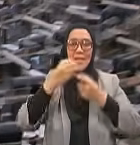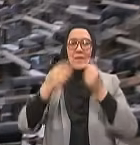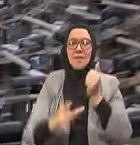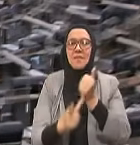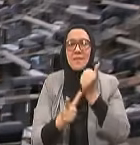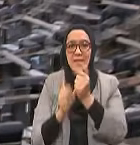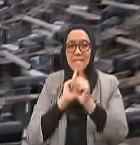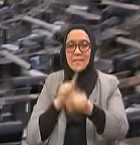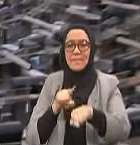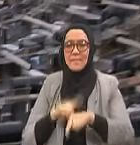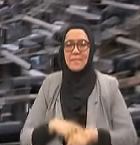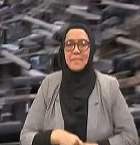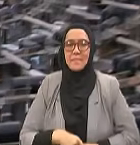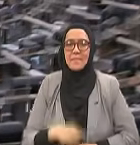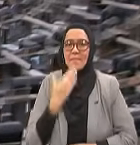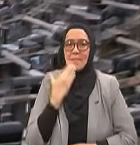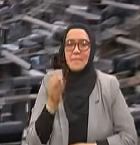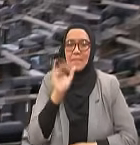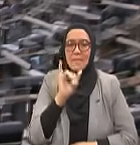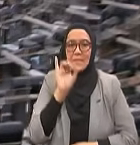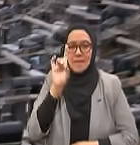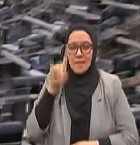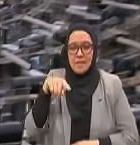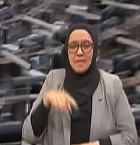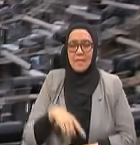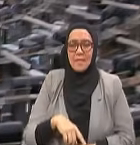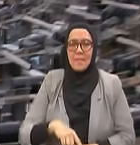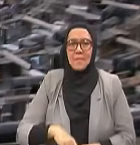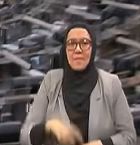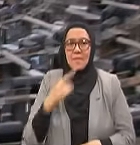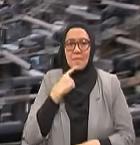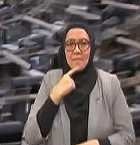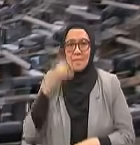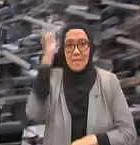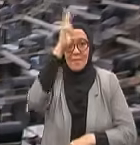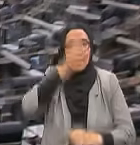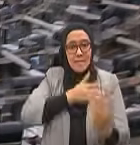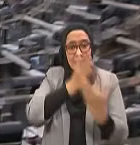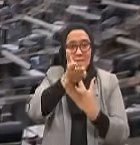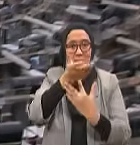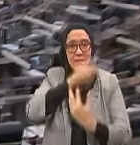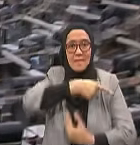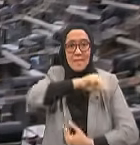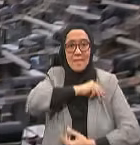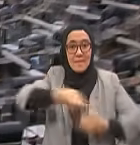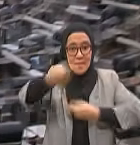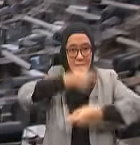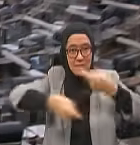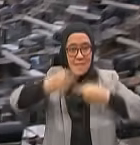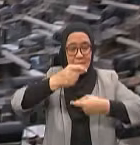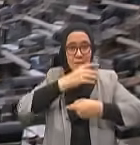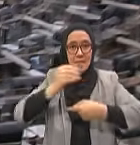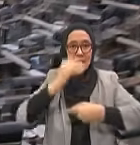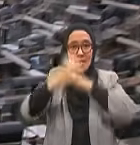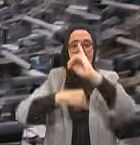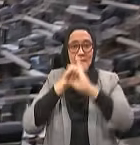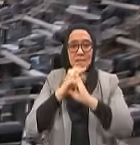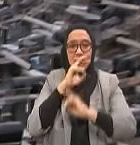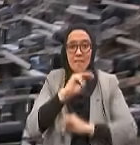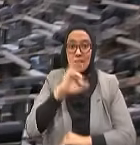Mayor Terima kasih Soalnya dipertua kerajaan melalui Kementerian perdagangan antarabangsa dan industri Miki